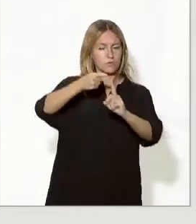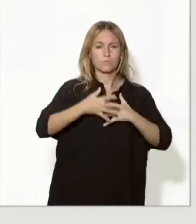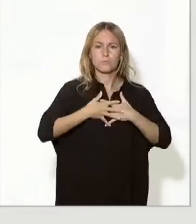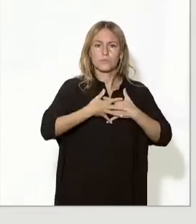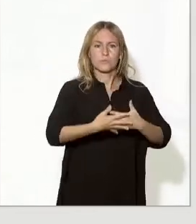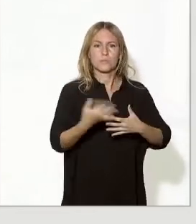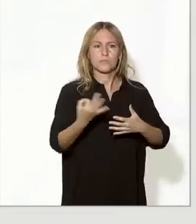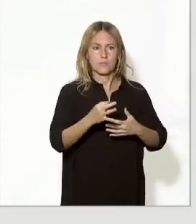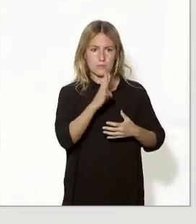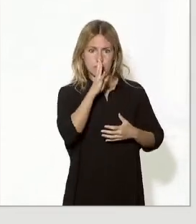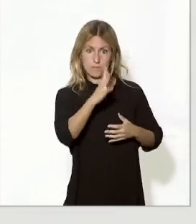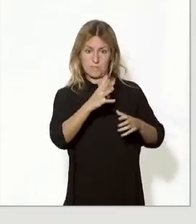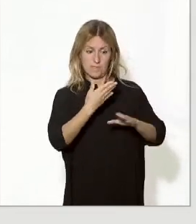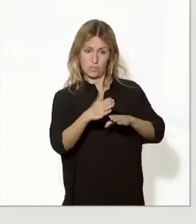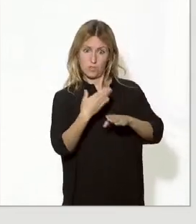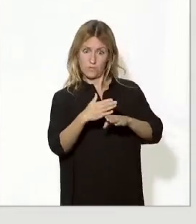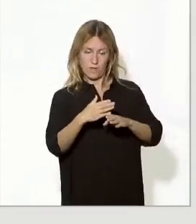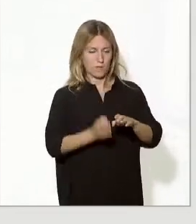resta de la legislatura.